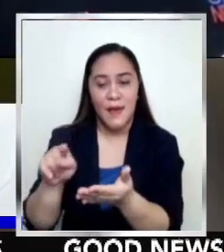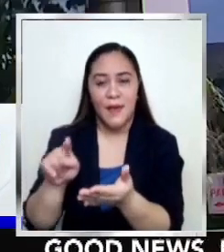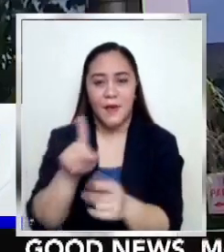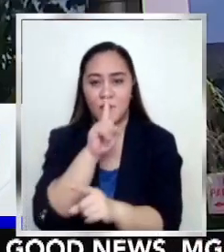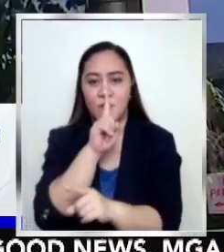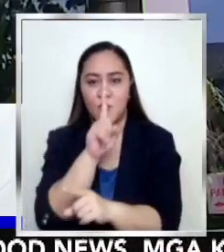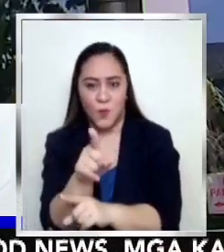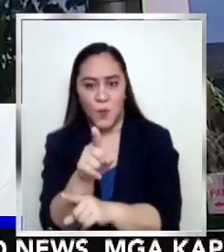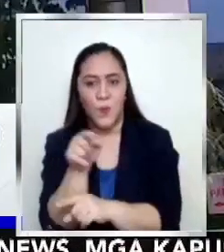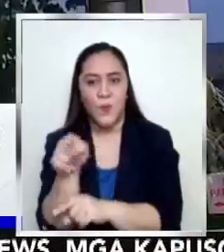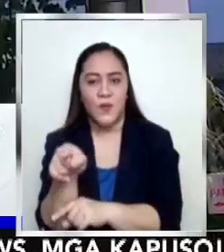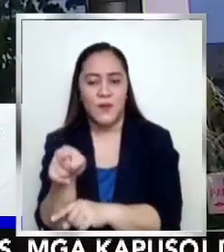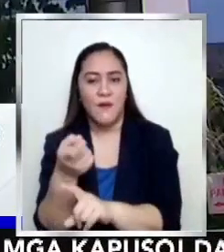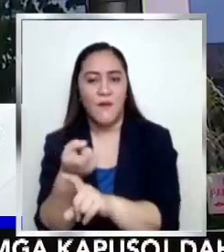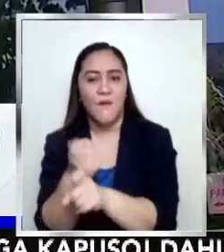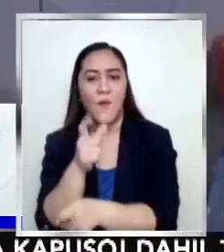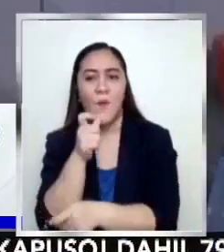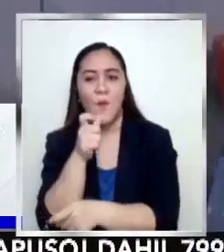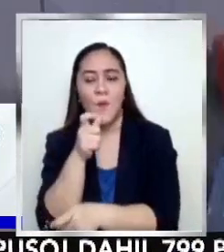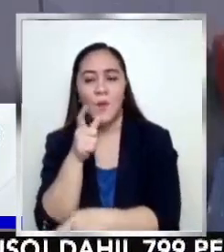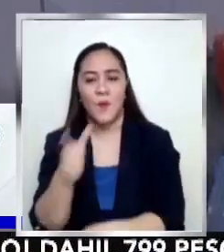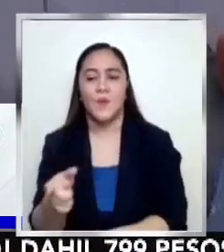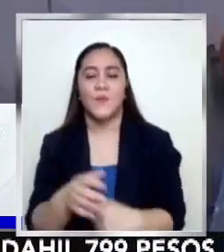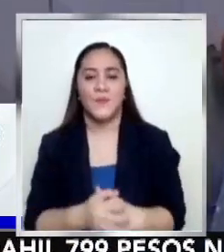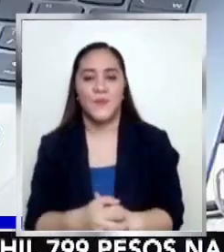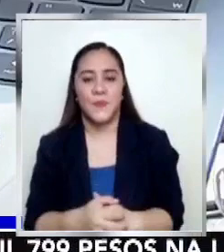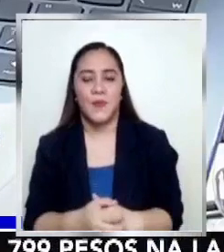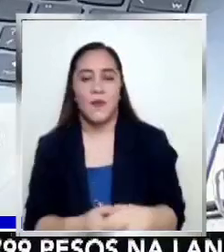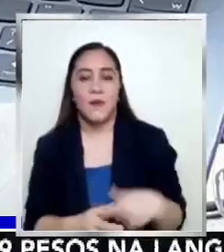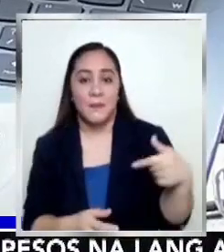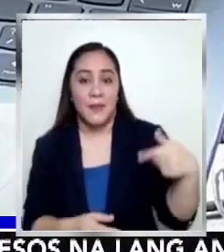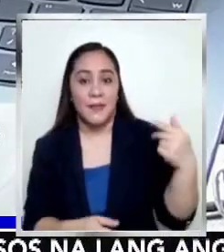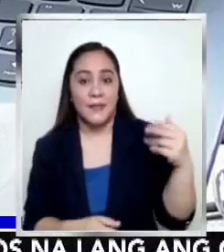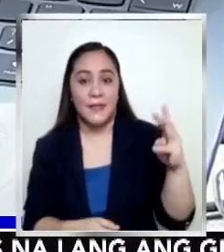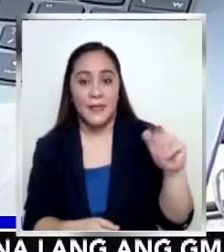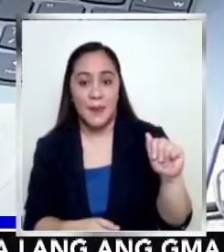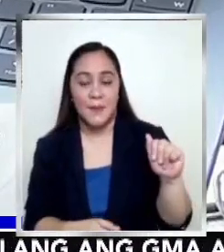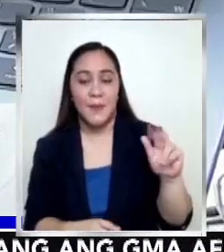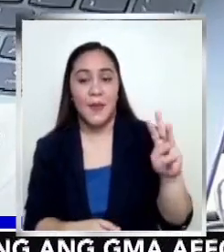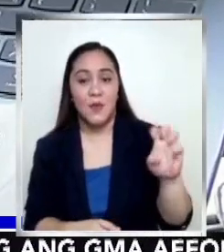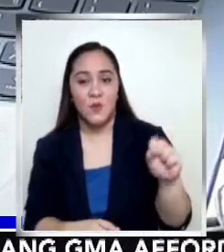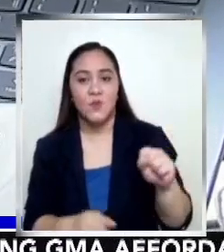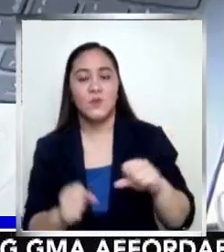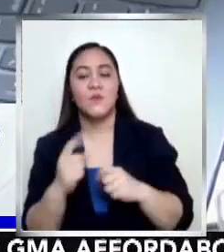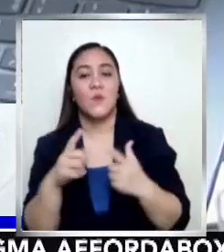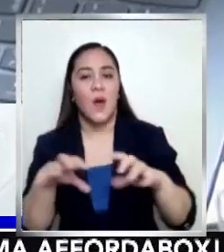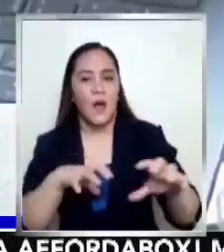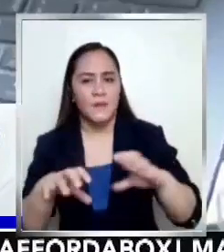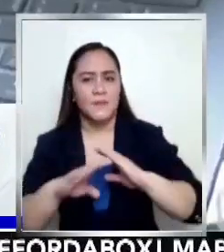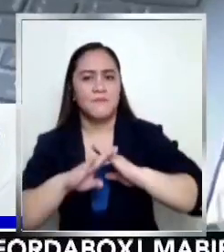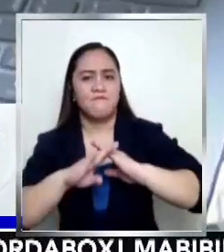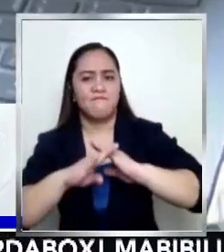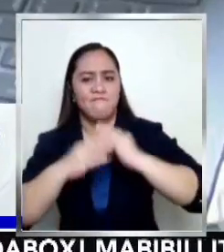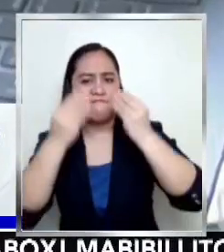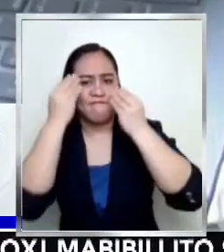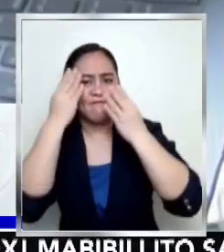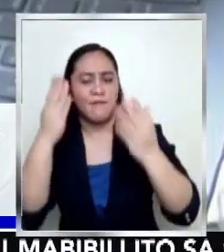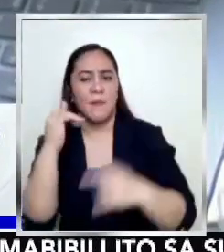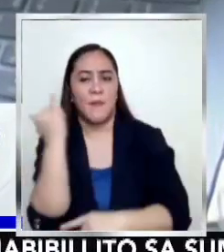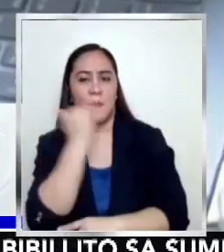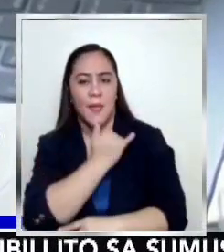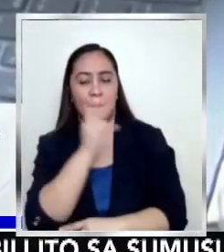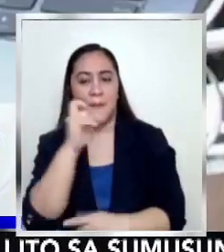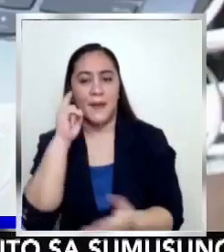yon. Ang GMA News aktibo sa paglaban sa maling impormasyon. Unang-una na riyan ang pagtitiyak na verified at totoo ang ibinabalita ng